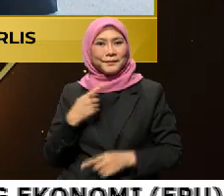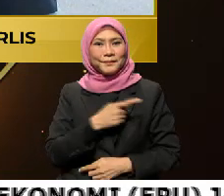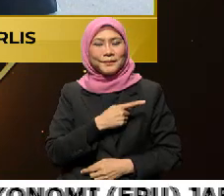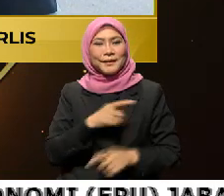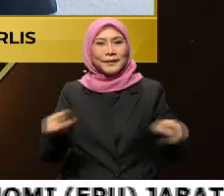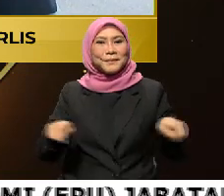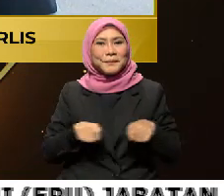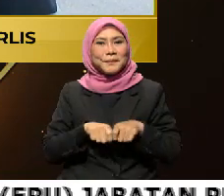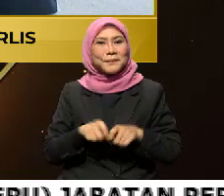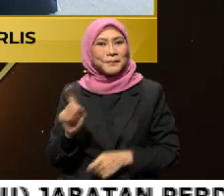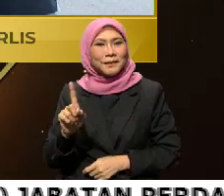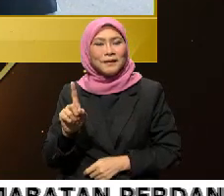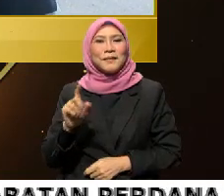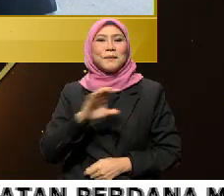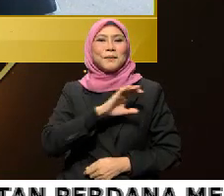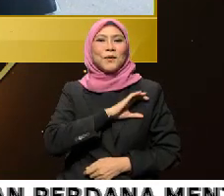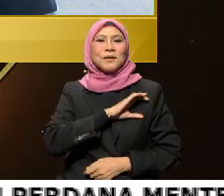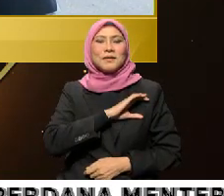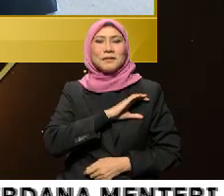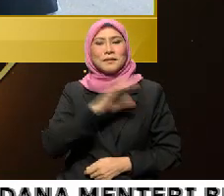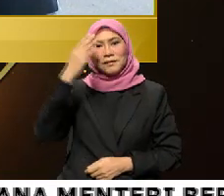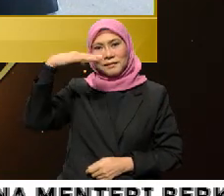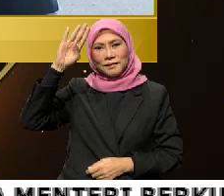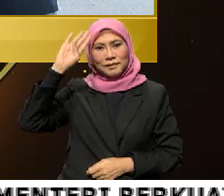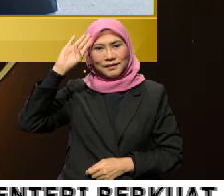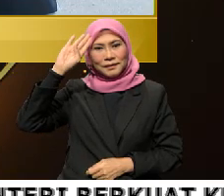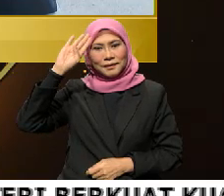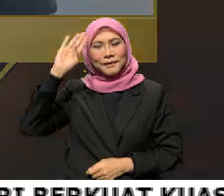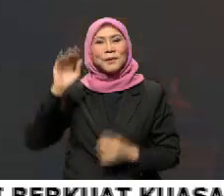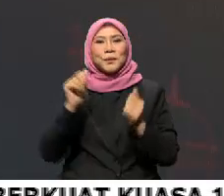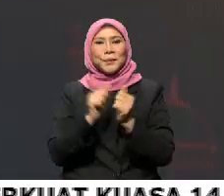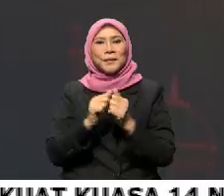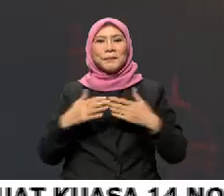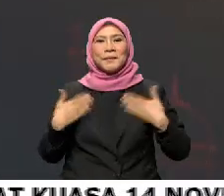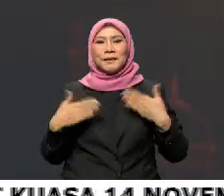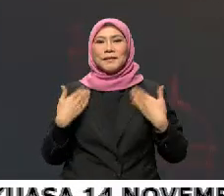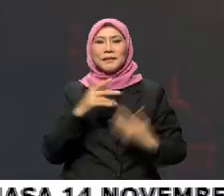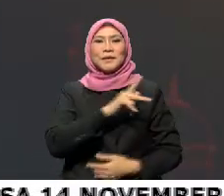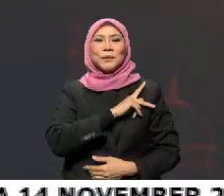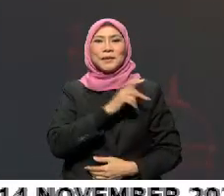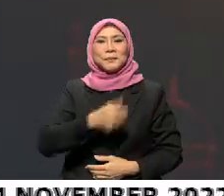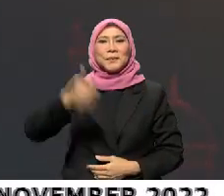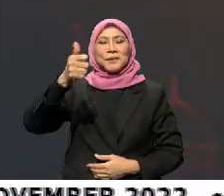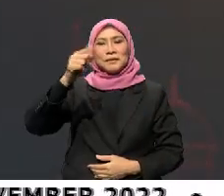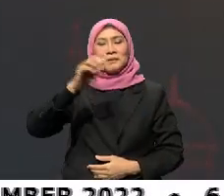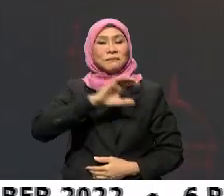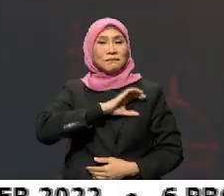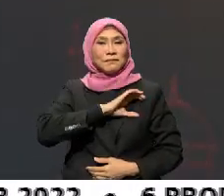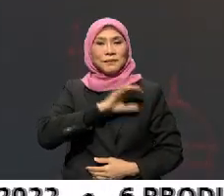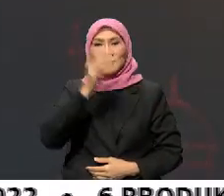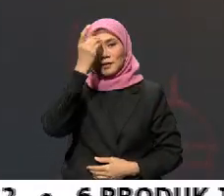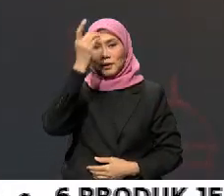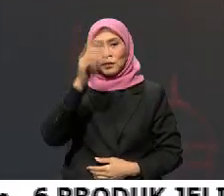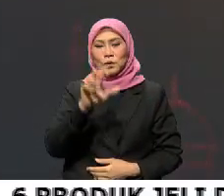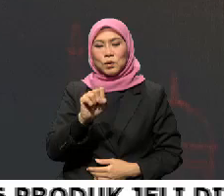yang berlokasi dari Ibu Pejabat Kontinjen Perlis bersama dengan yang berbahagia Ketua Polis Perlis iaitu Datuk Surina